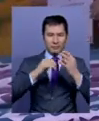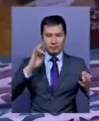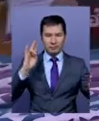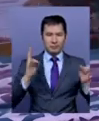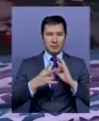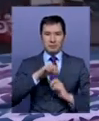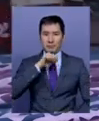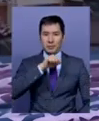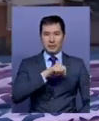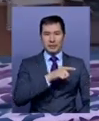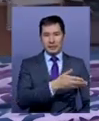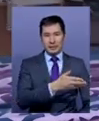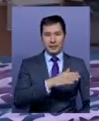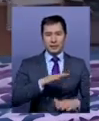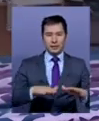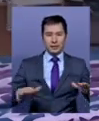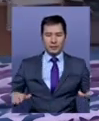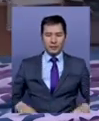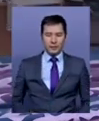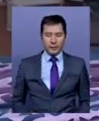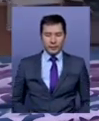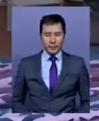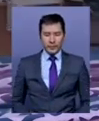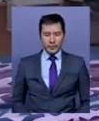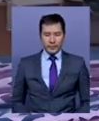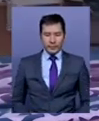өнерпаздар шыға берсін, біз соған қуанып, танысанып жүре берейік.